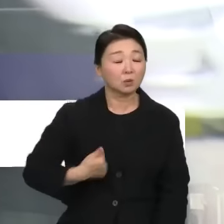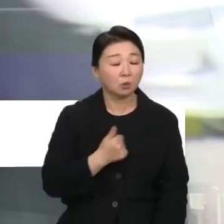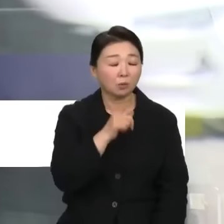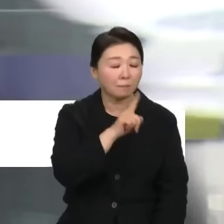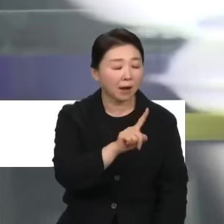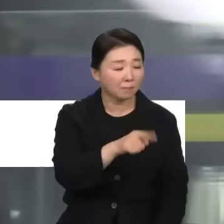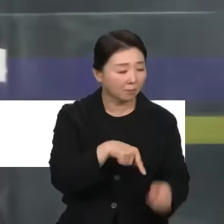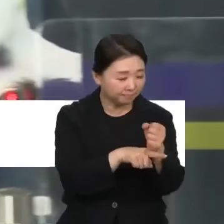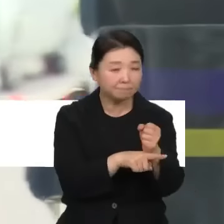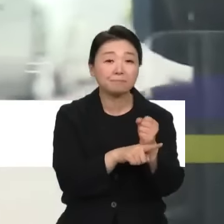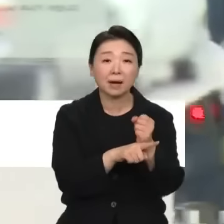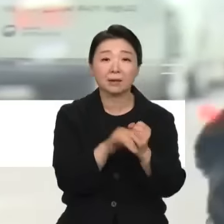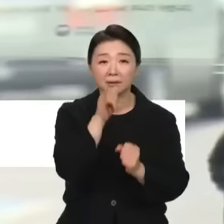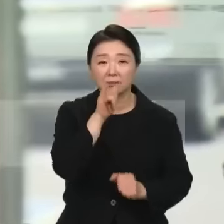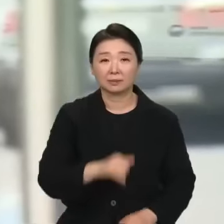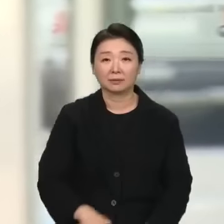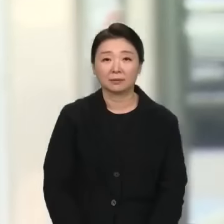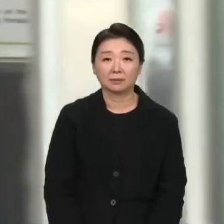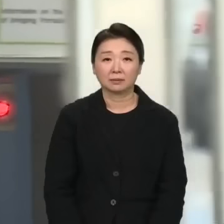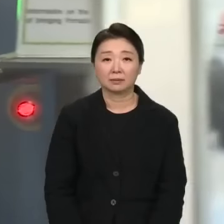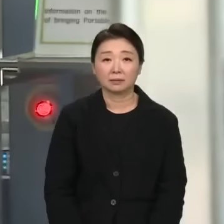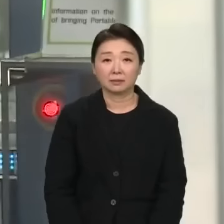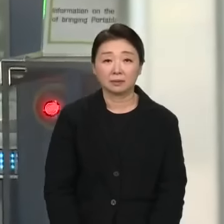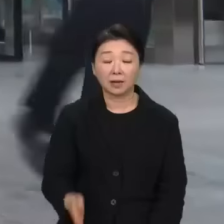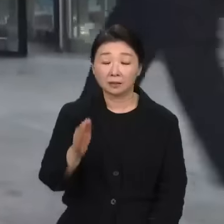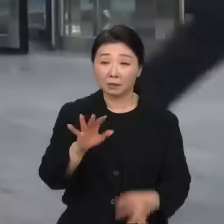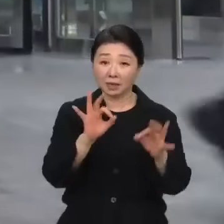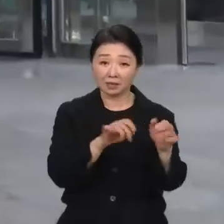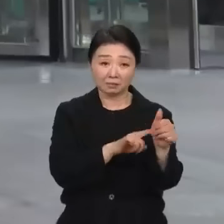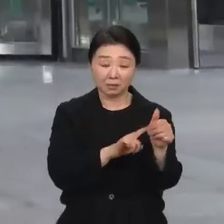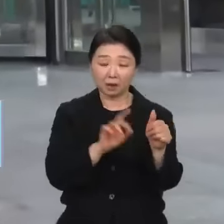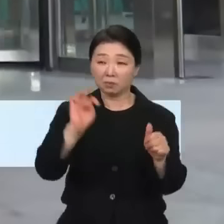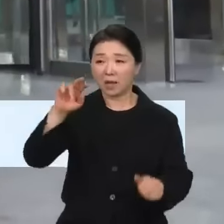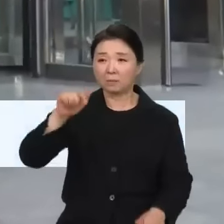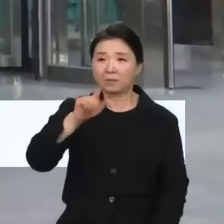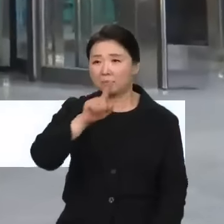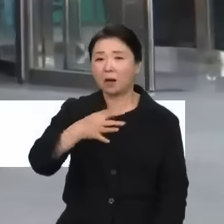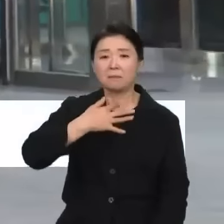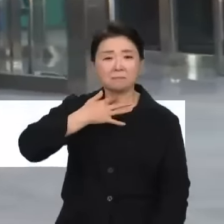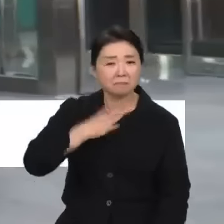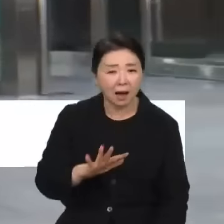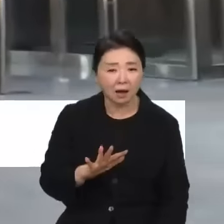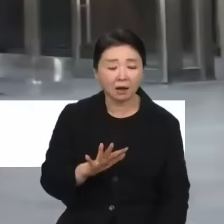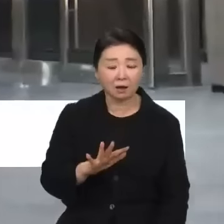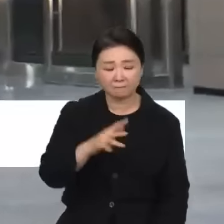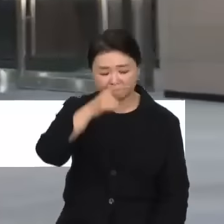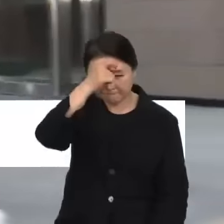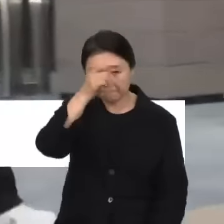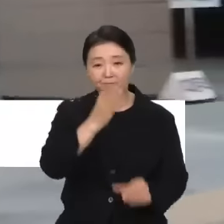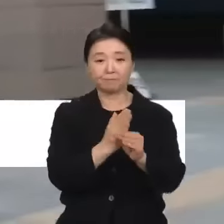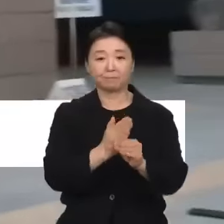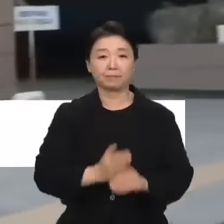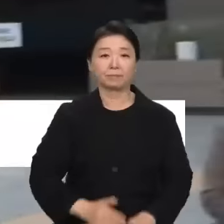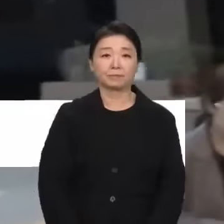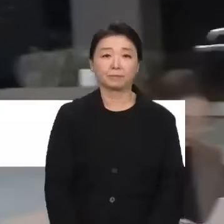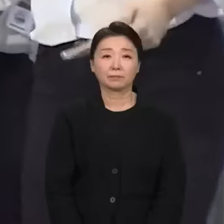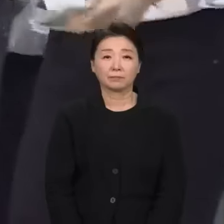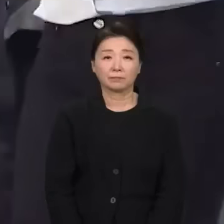집중 추궁한 것으로 알려졌습니다. 하지만 김사령관은 VIP를 언급한 적이 없다는 기존 입장을 고수한 것으로